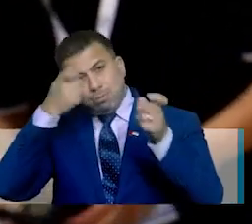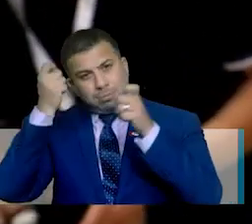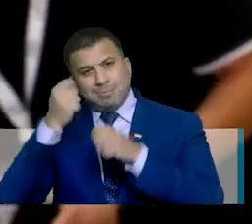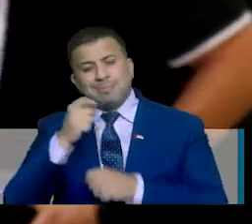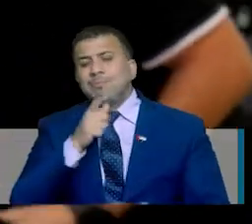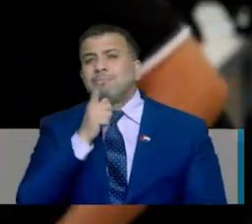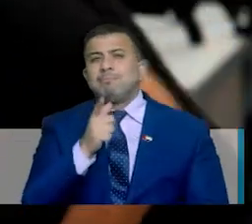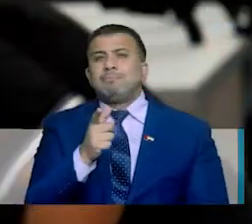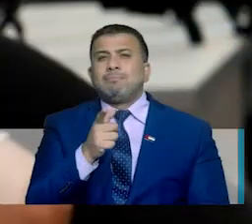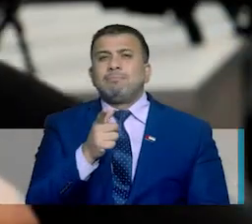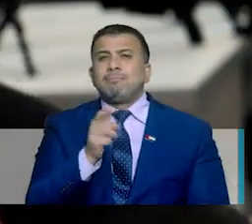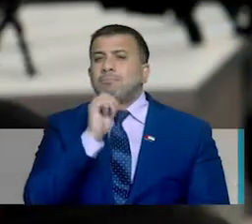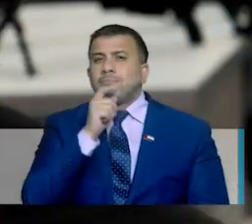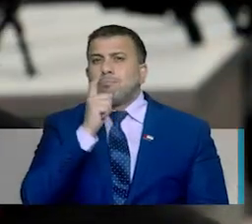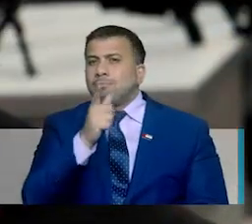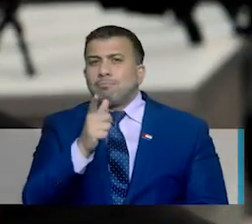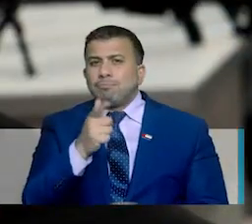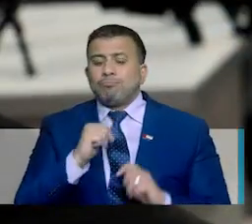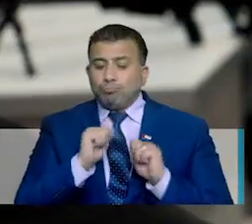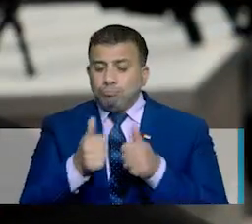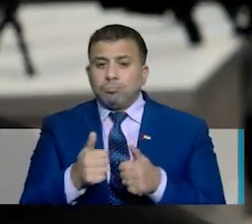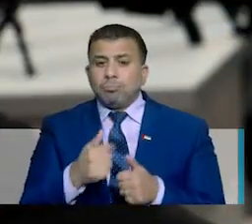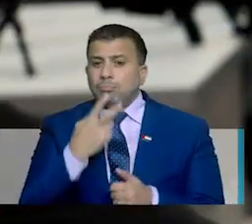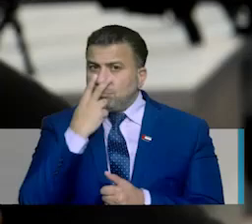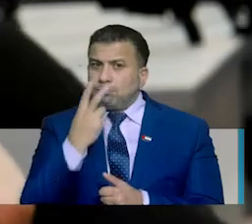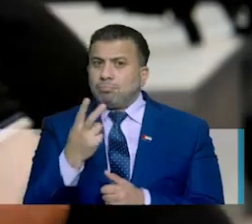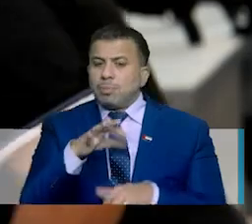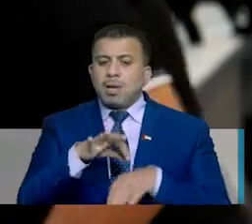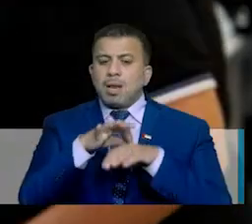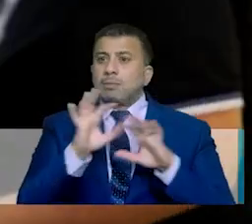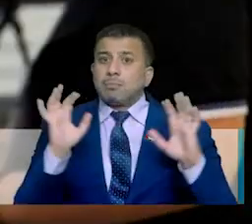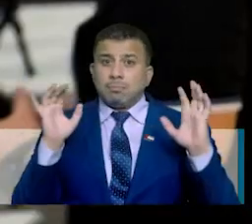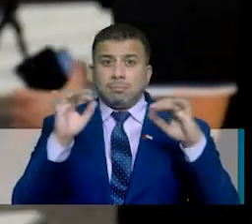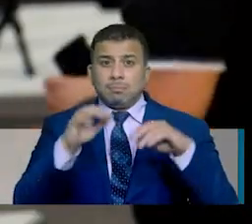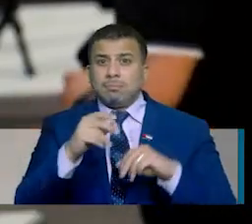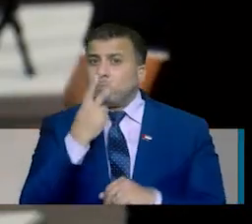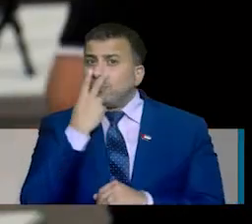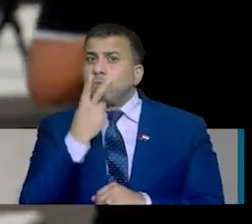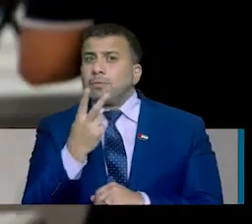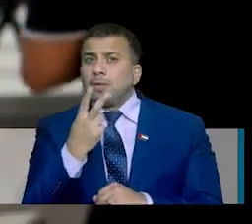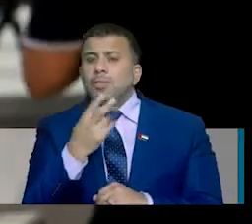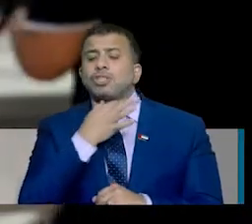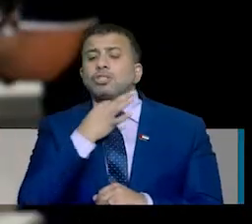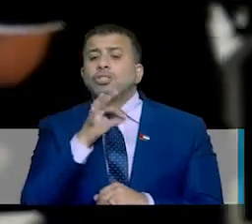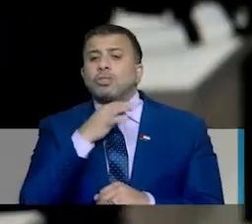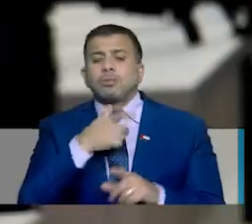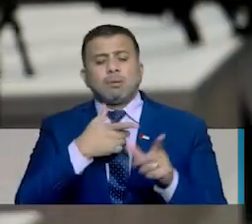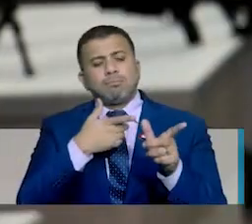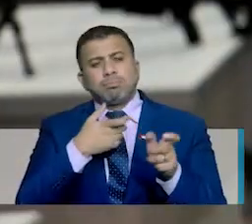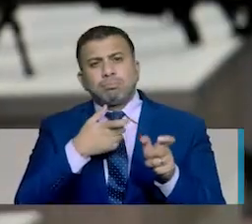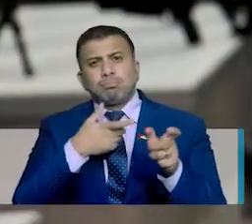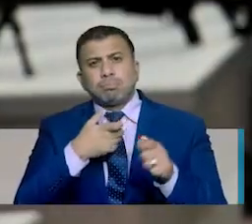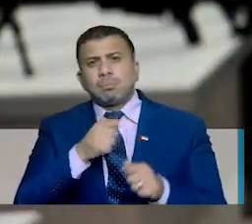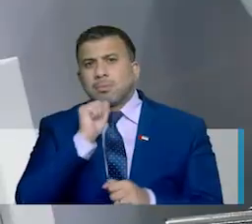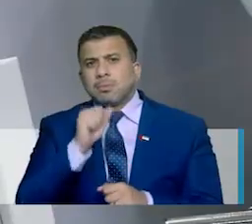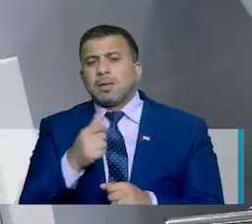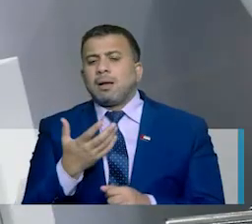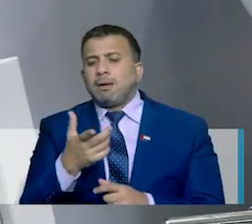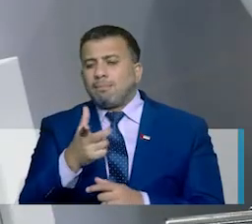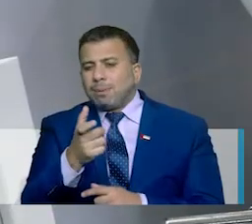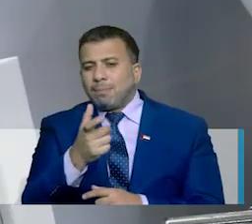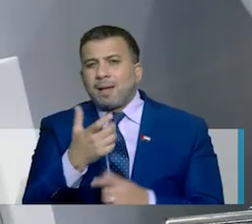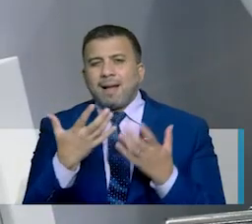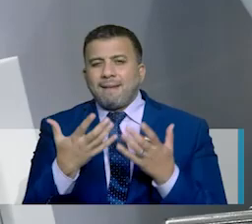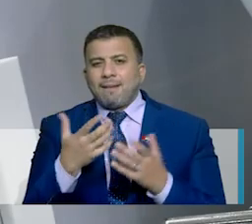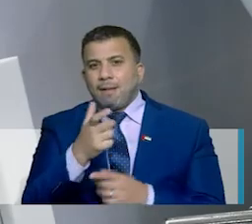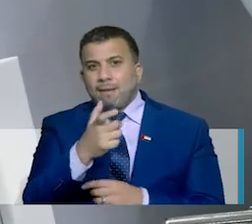نحن حريصين على المشاركة في المعرض لإطلاع الجمهور وزوار المعرض على آخر ما توصلت له صناعة الأسلحة الخفيفة في دولة